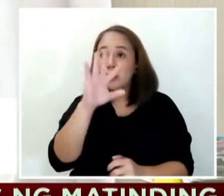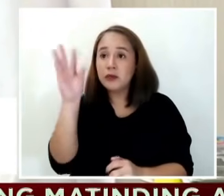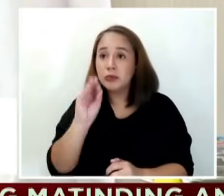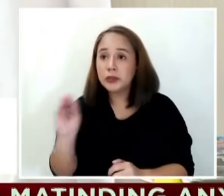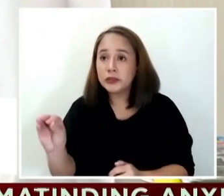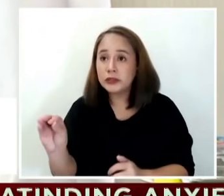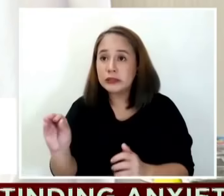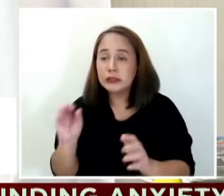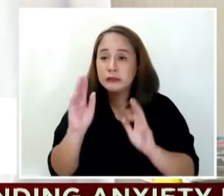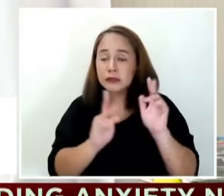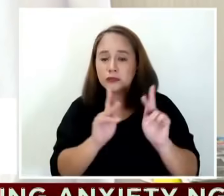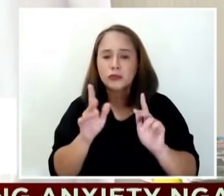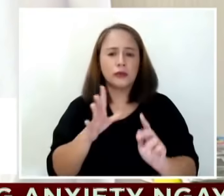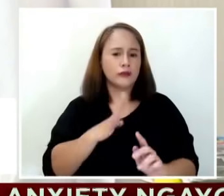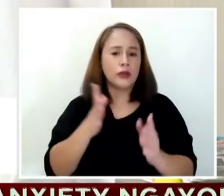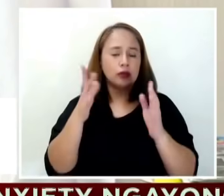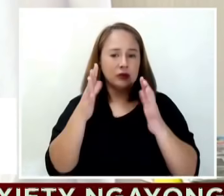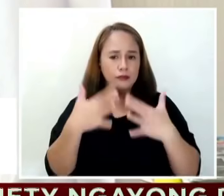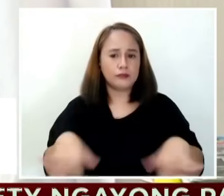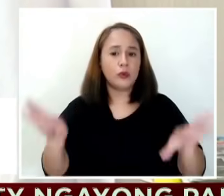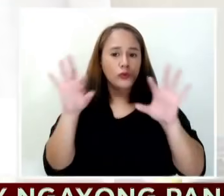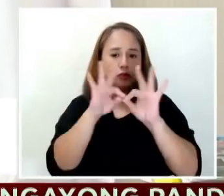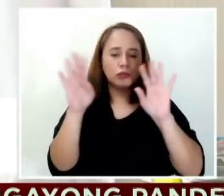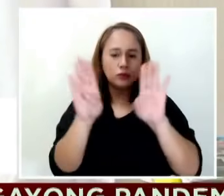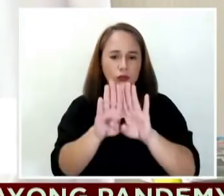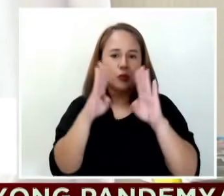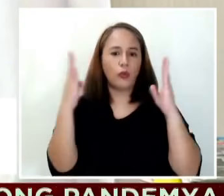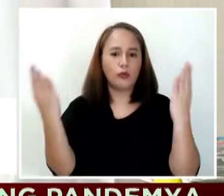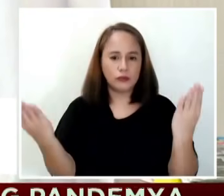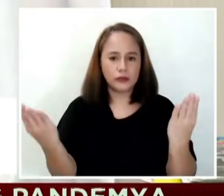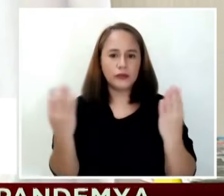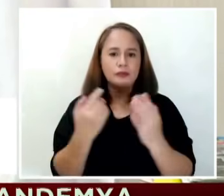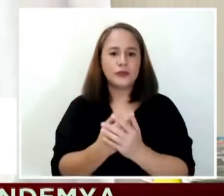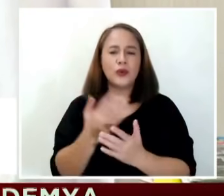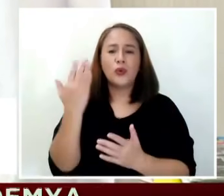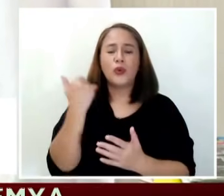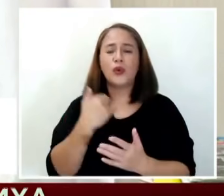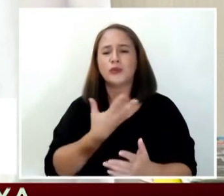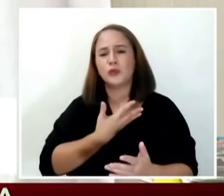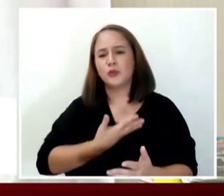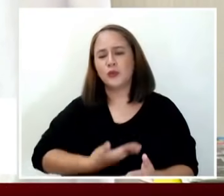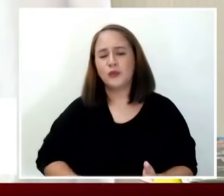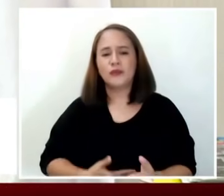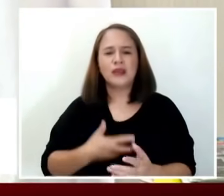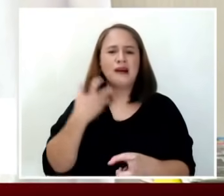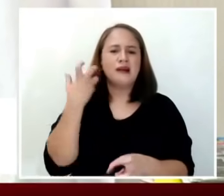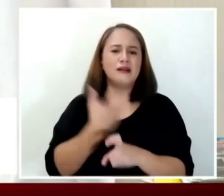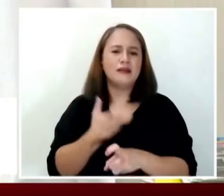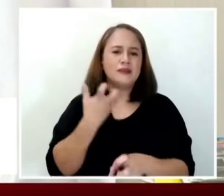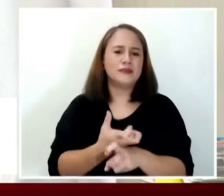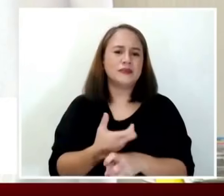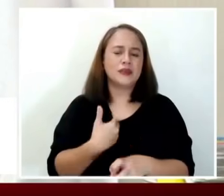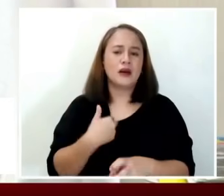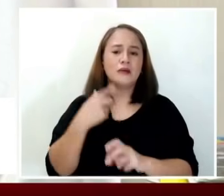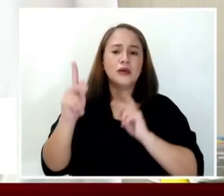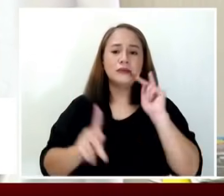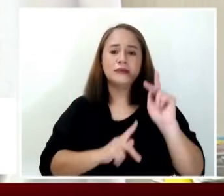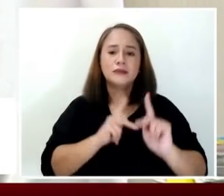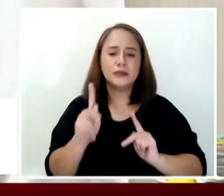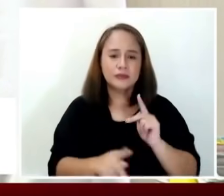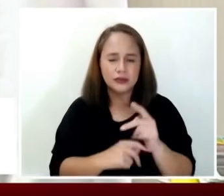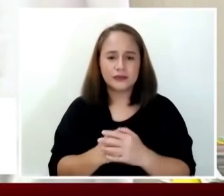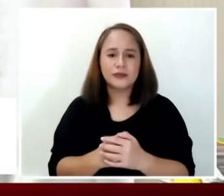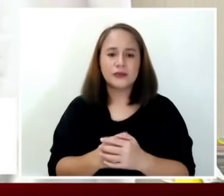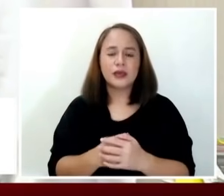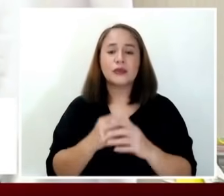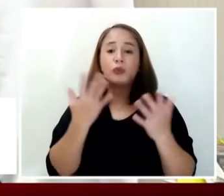Ang importante lang po, eh makapagbukas naman po, nagugutom na rin at hirap na rin po ang mga taong